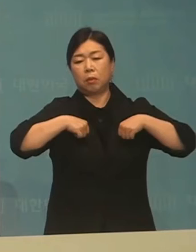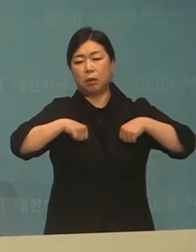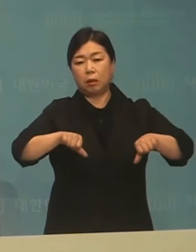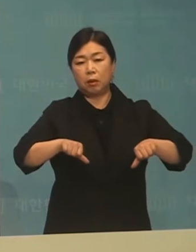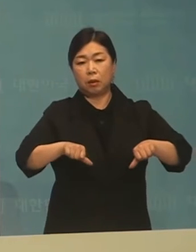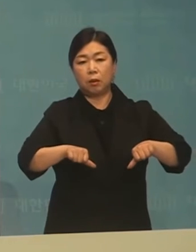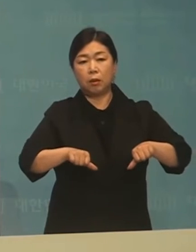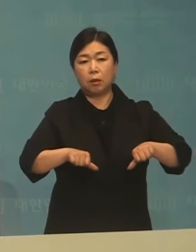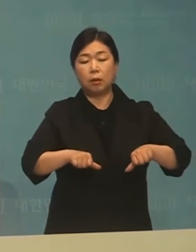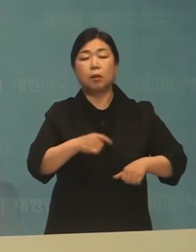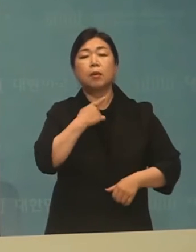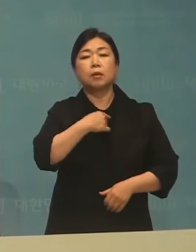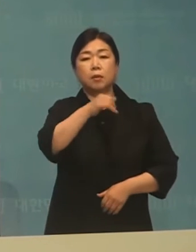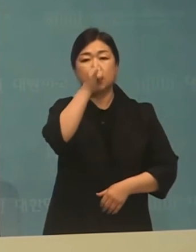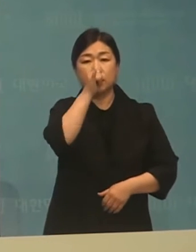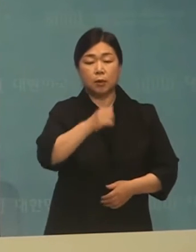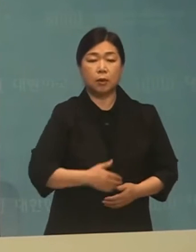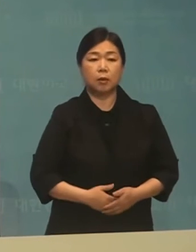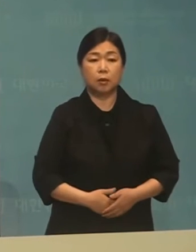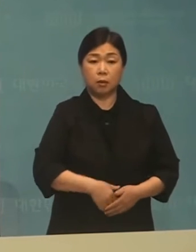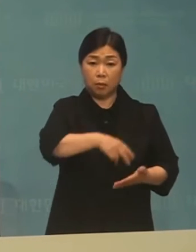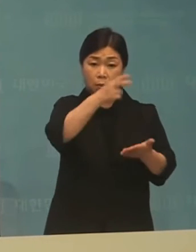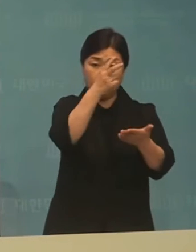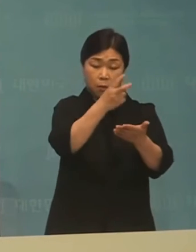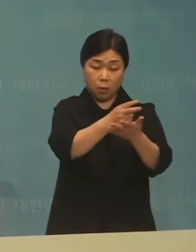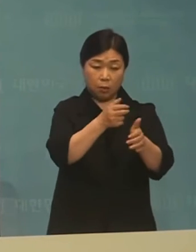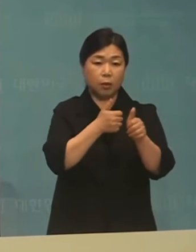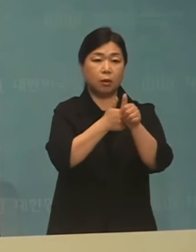기권했습니다. 이 법에 따라